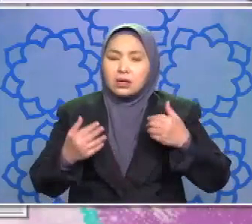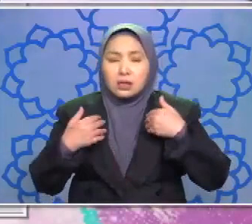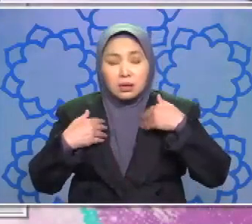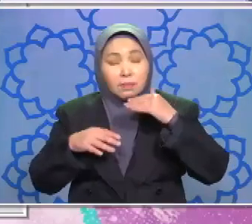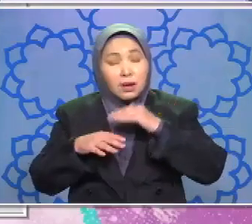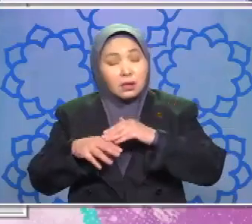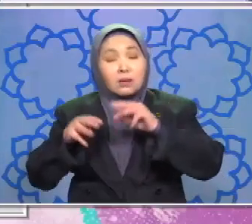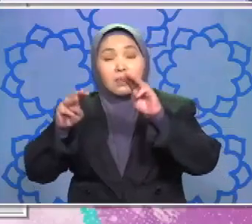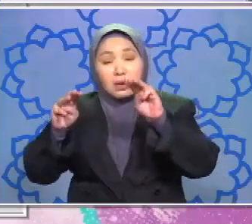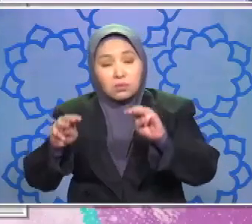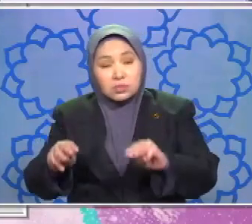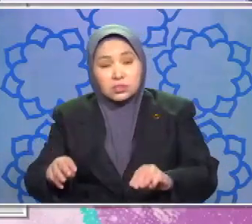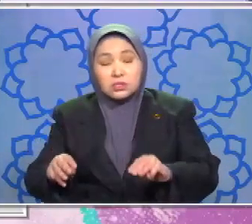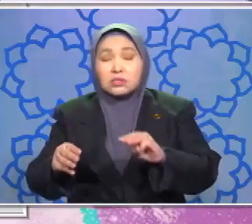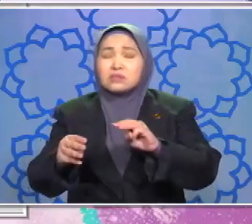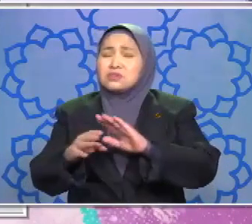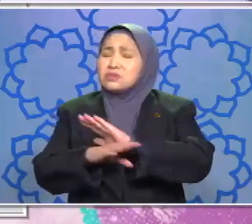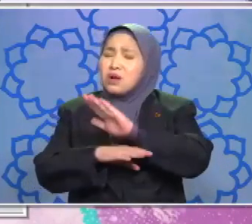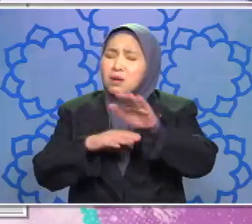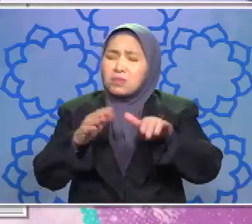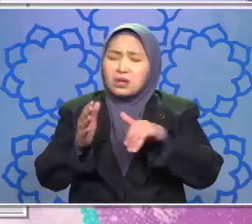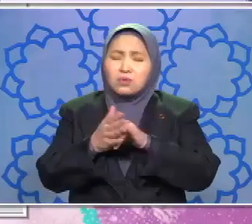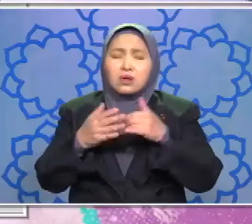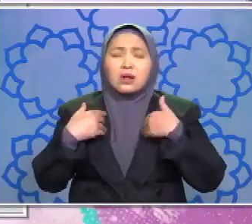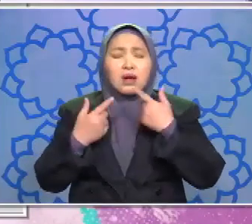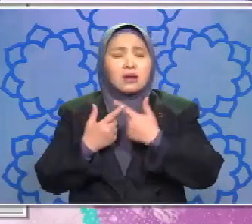ni'matin fa min